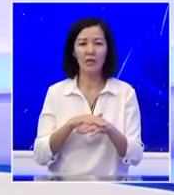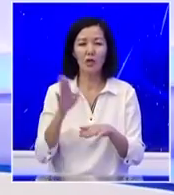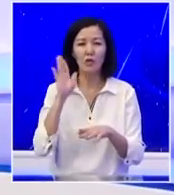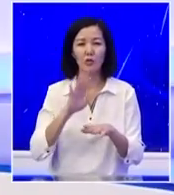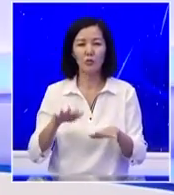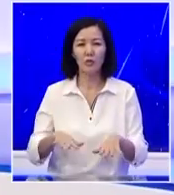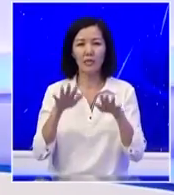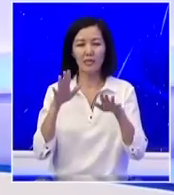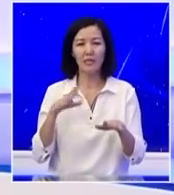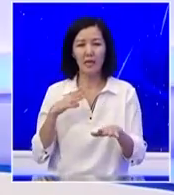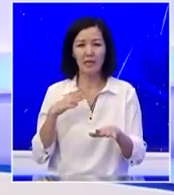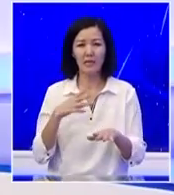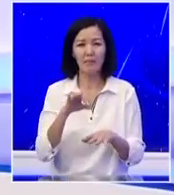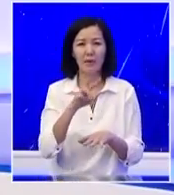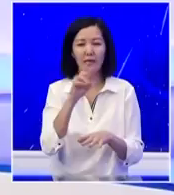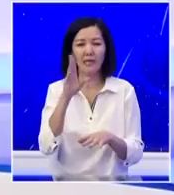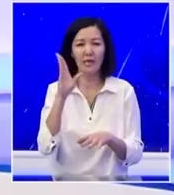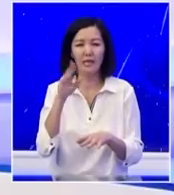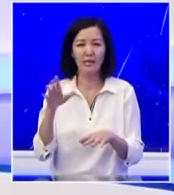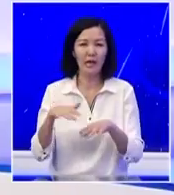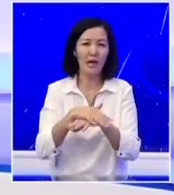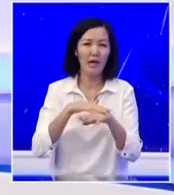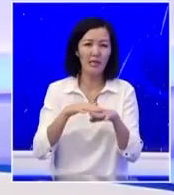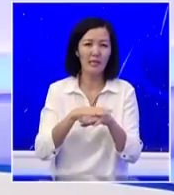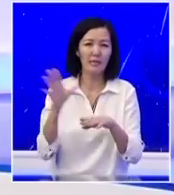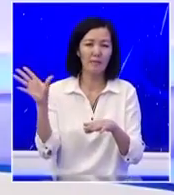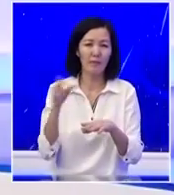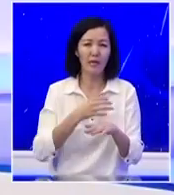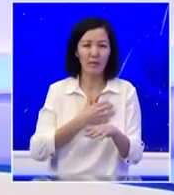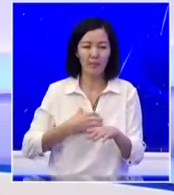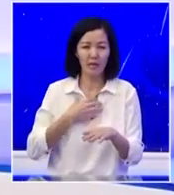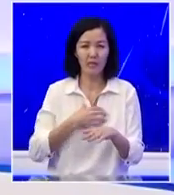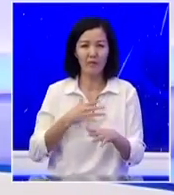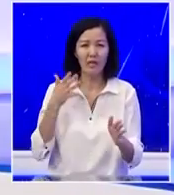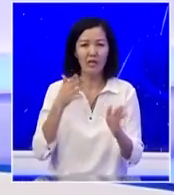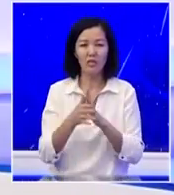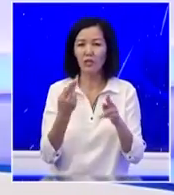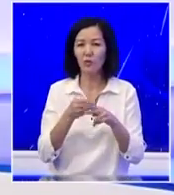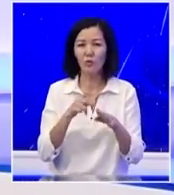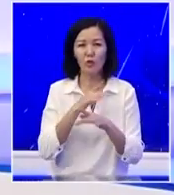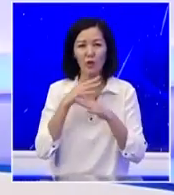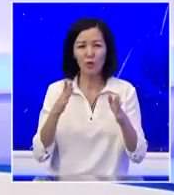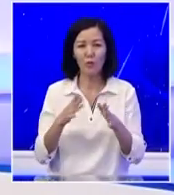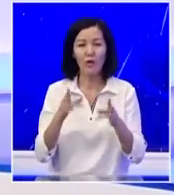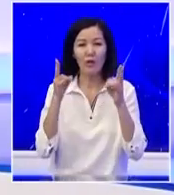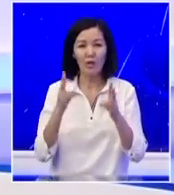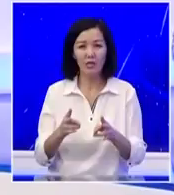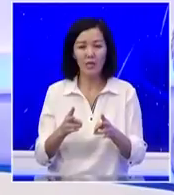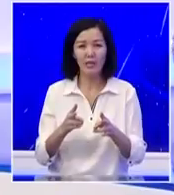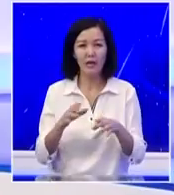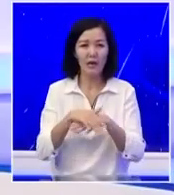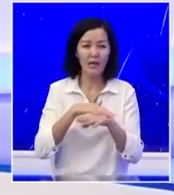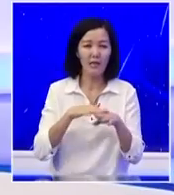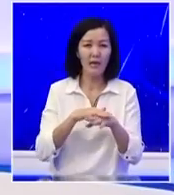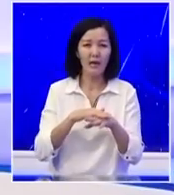келді. Мақтаралдағы су тасқыны дүйім елді азабыгерге салмады. Шығын шашешліктен, десе де апатқа ұшыраған ағайынға